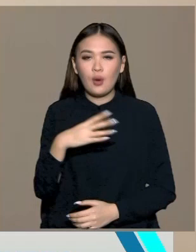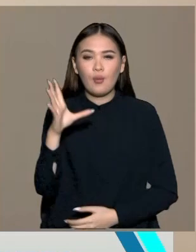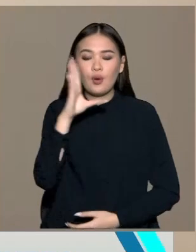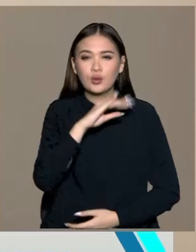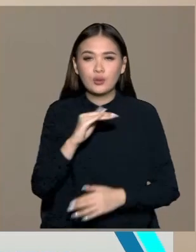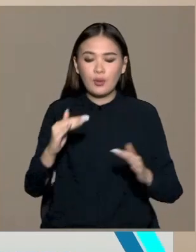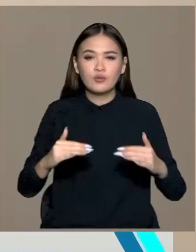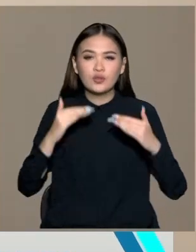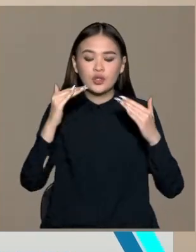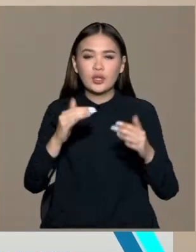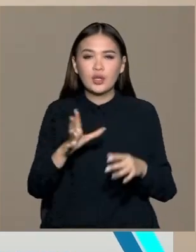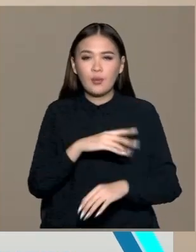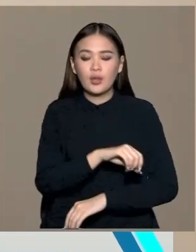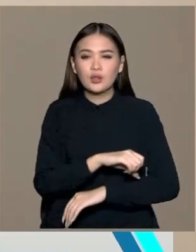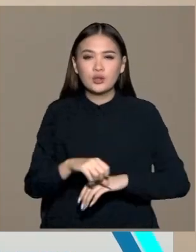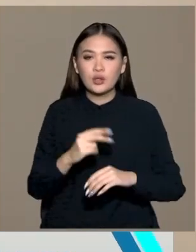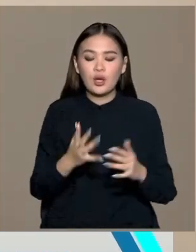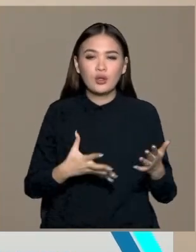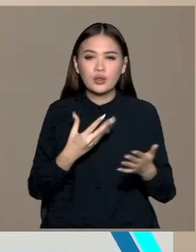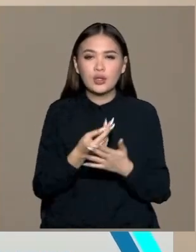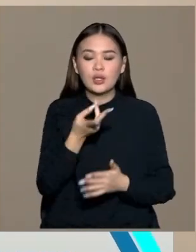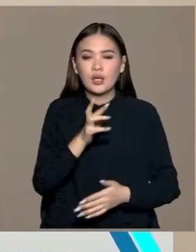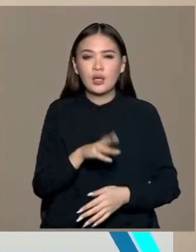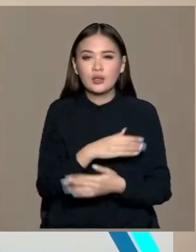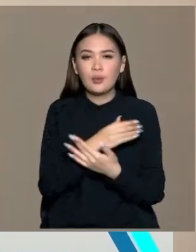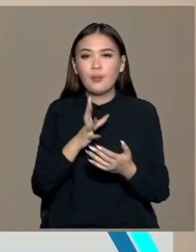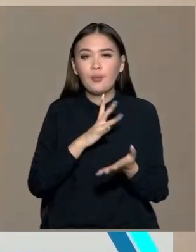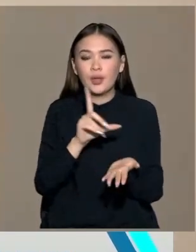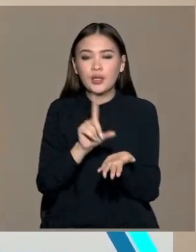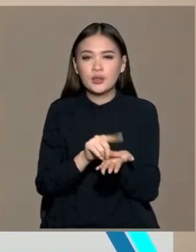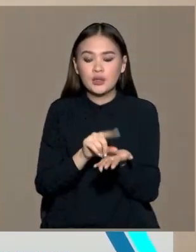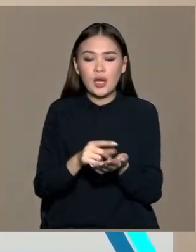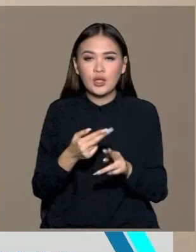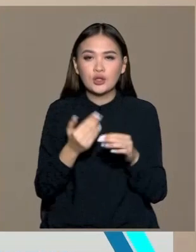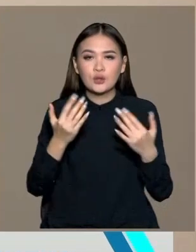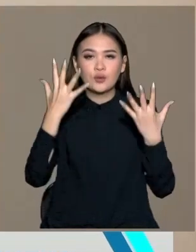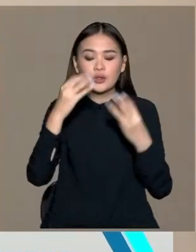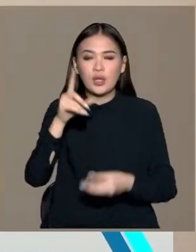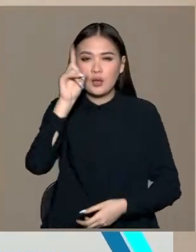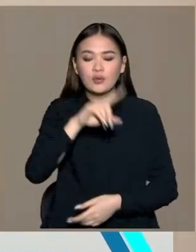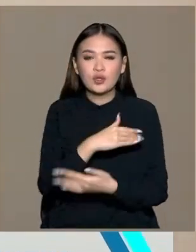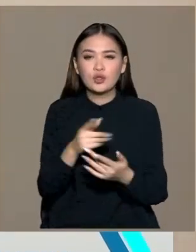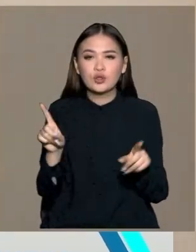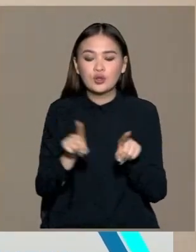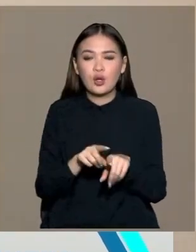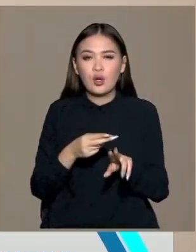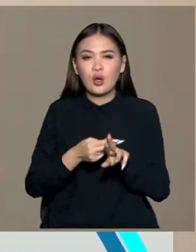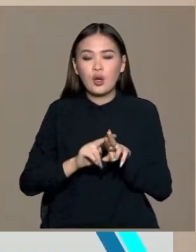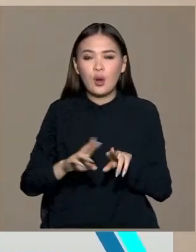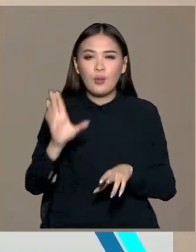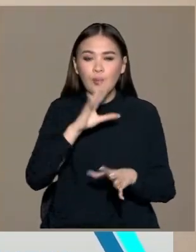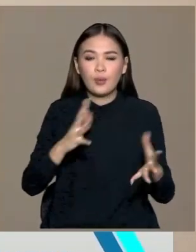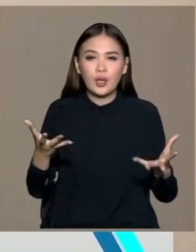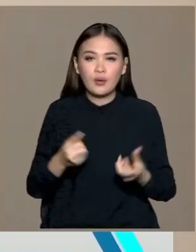максимального ограничения дохода для назначения солидарной пенсии сегодня как вы знаете для назначения солидарной пенсии принимается внимание